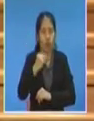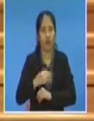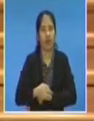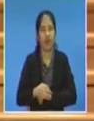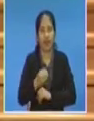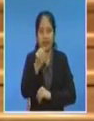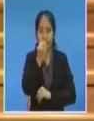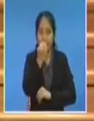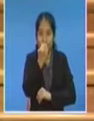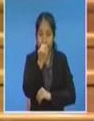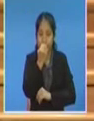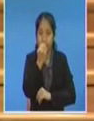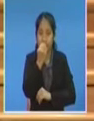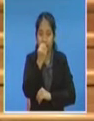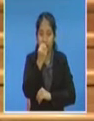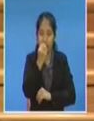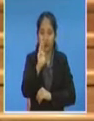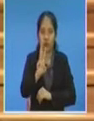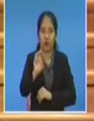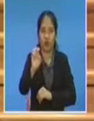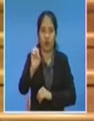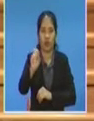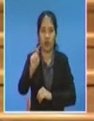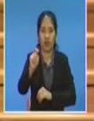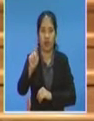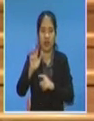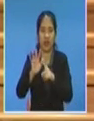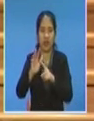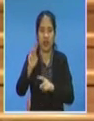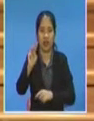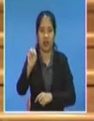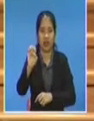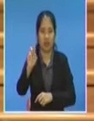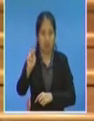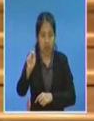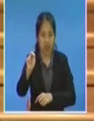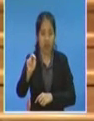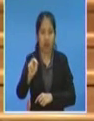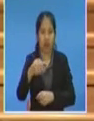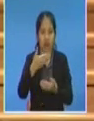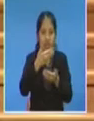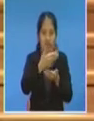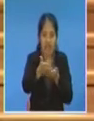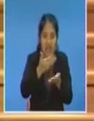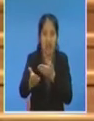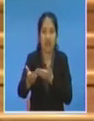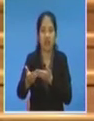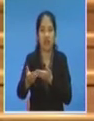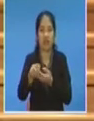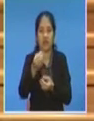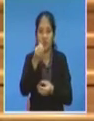ซื้อฟิตออยมาทานซะบ้างล่ะเขาบอกว่าเขามีครบมีเยอะเลยที่บ้านทำไมไม่ได้ผล